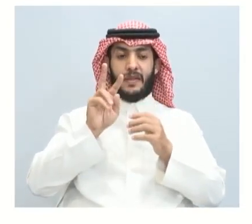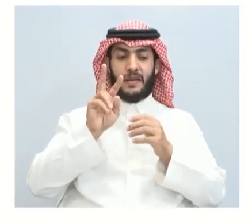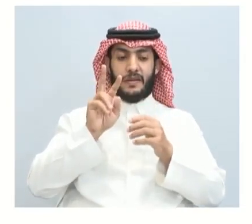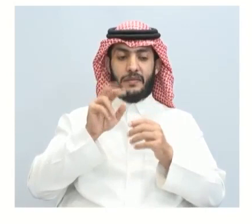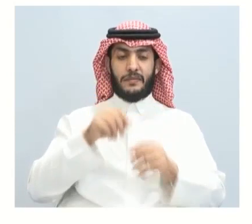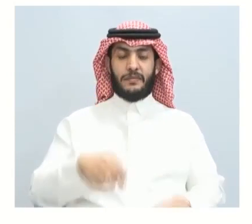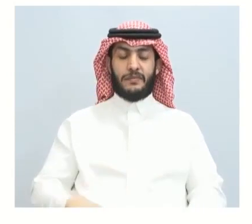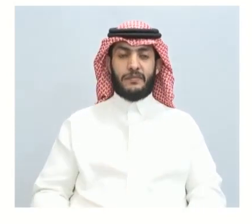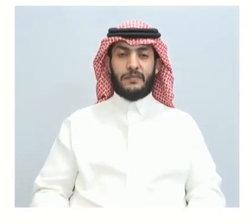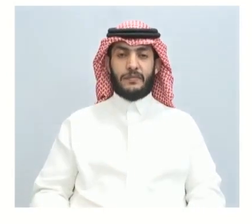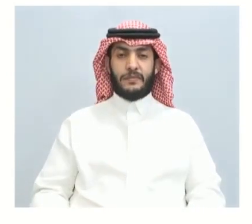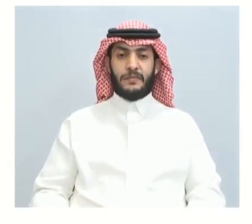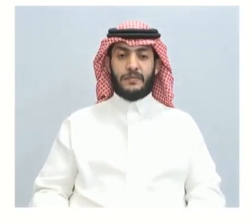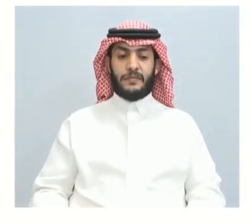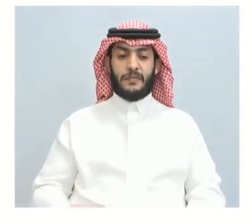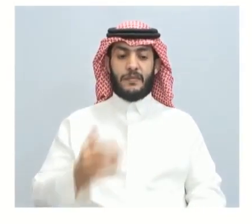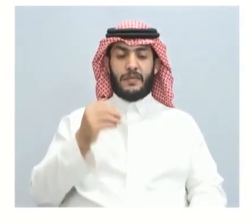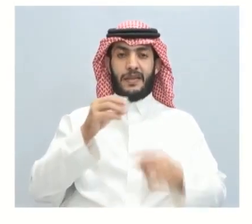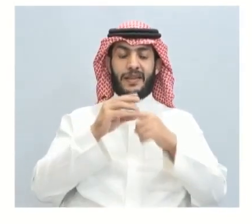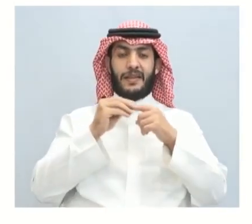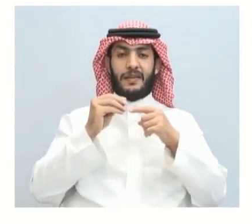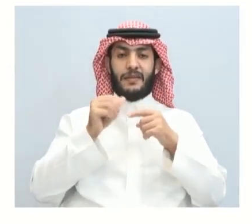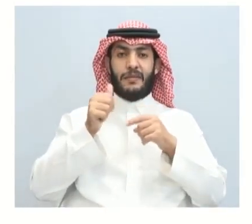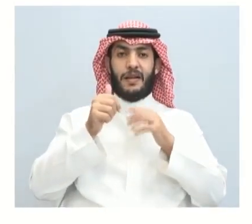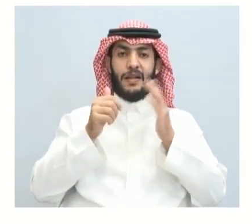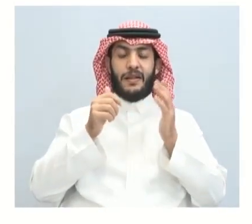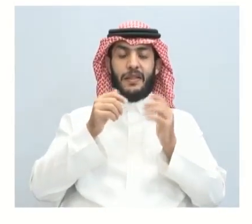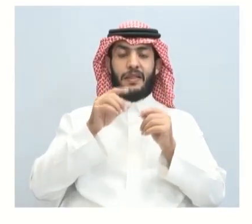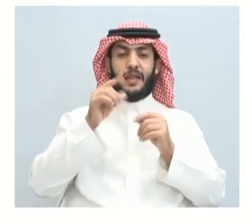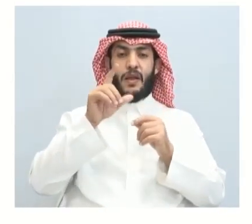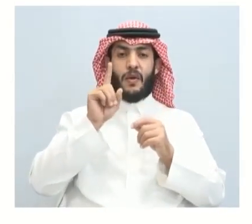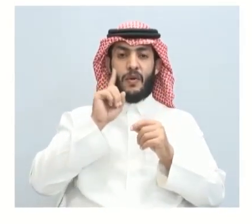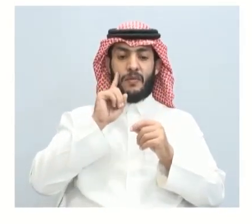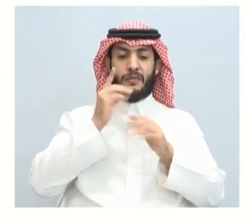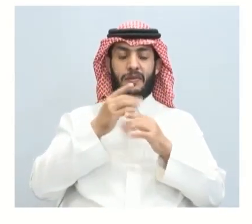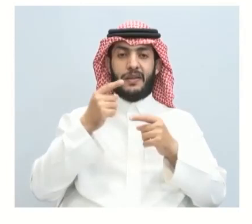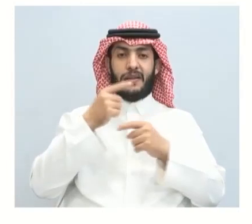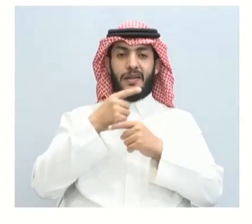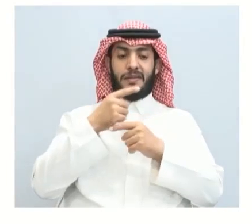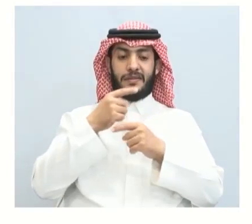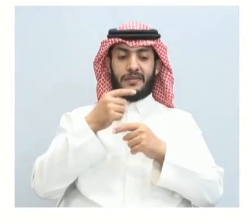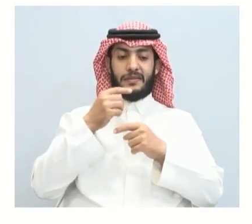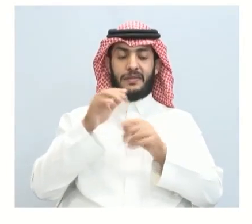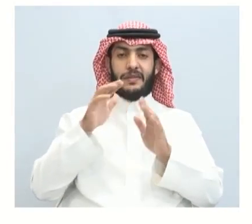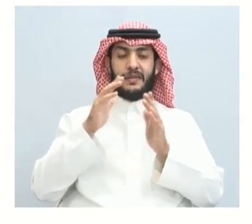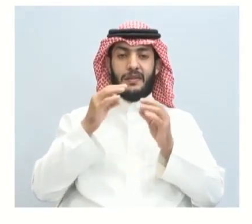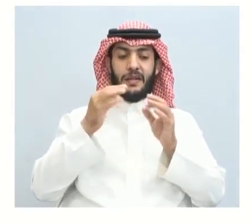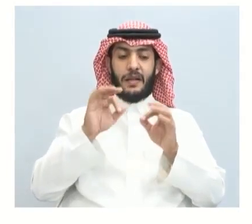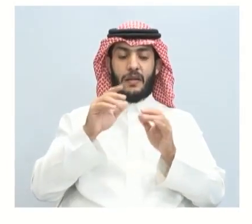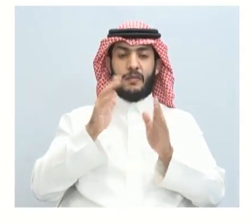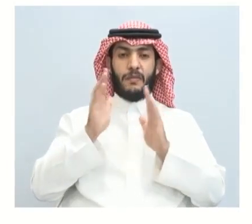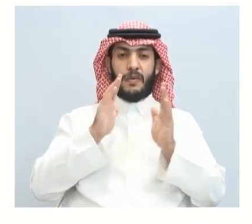اثنين والسالب بيعطيني لان خارج الداله الام يكون انعكاس حول